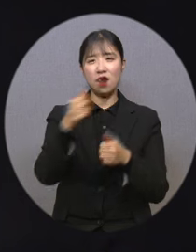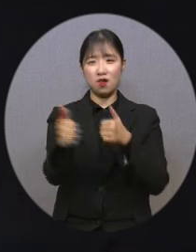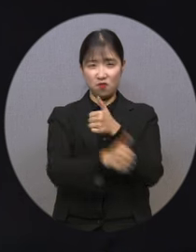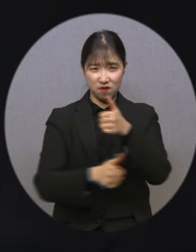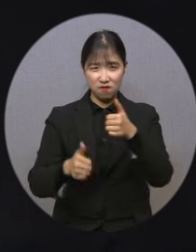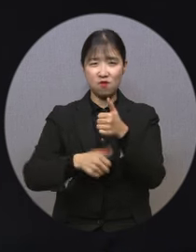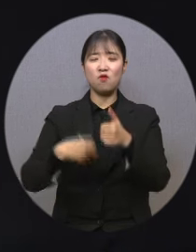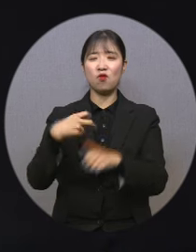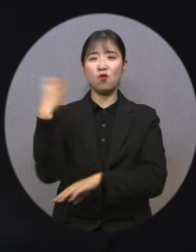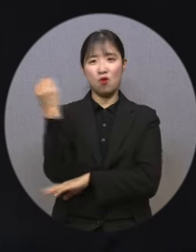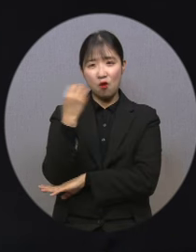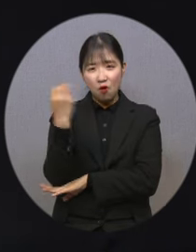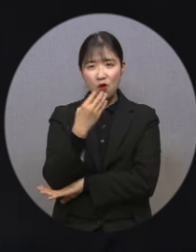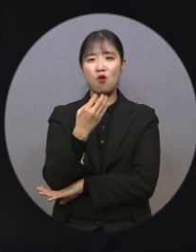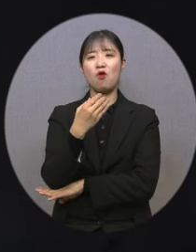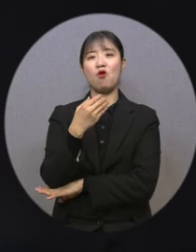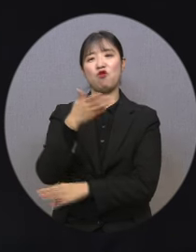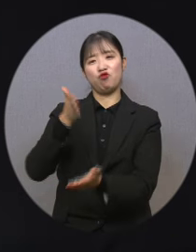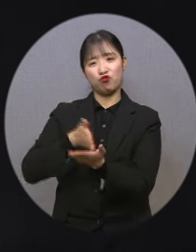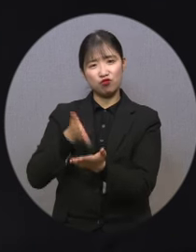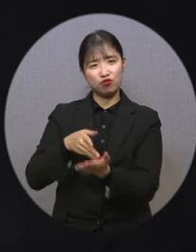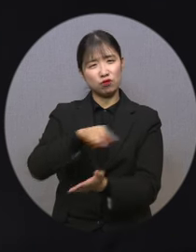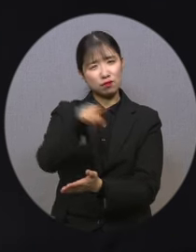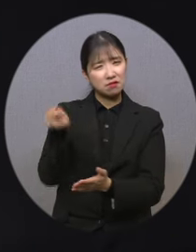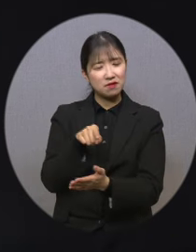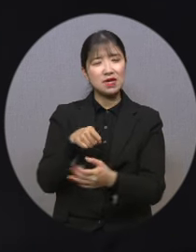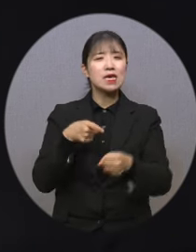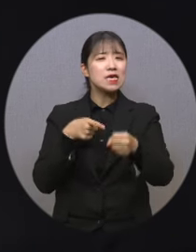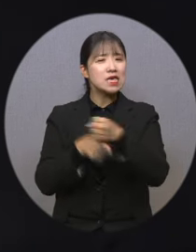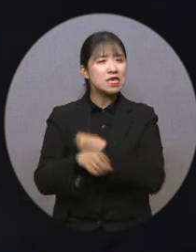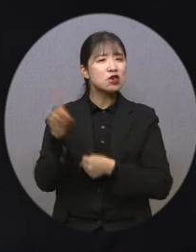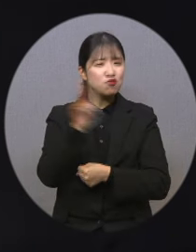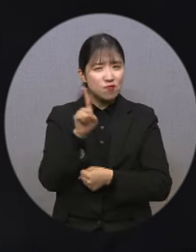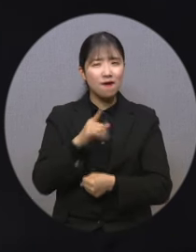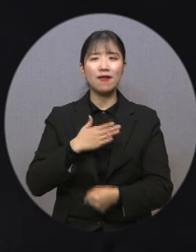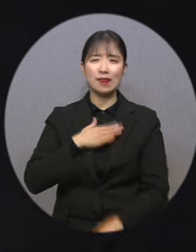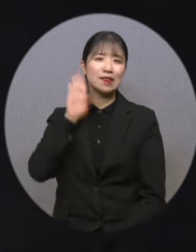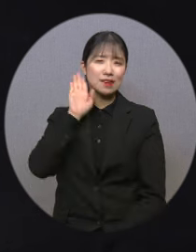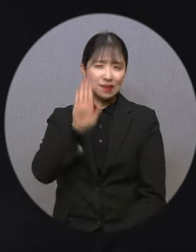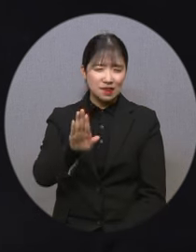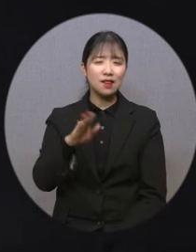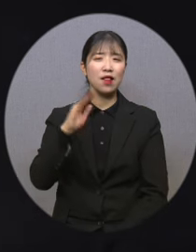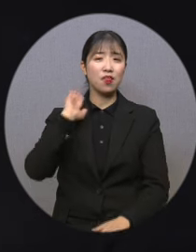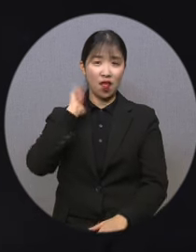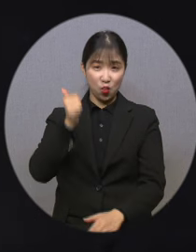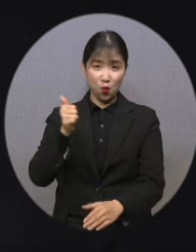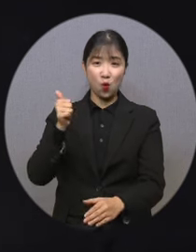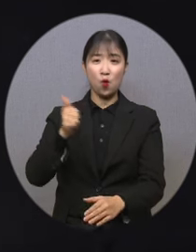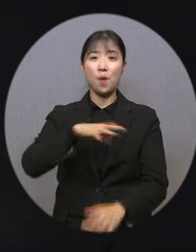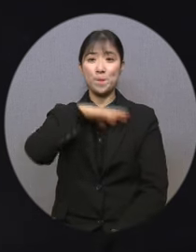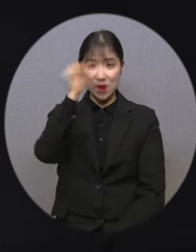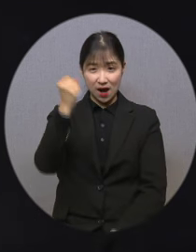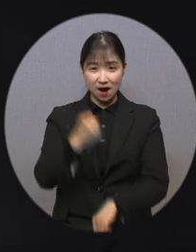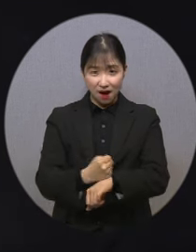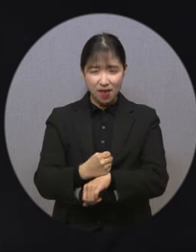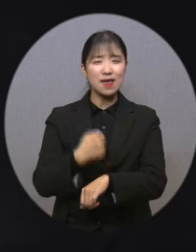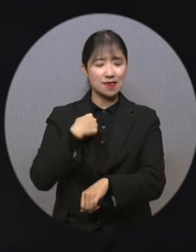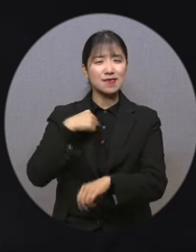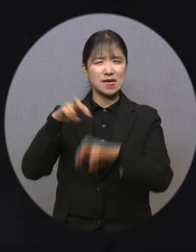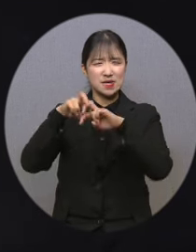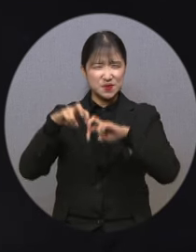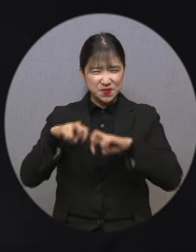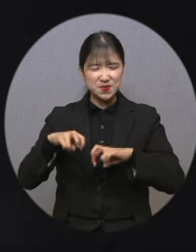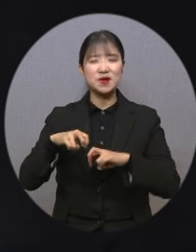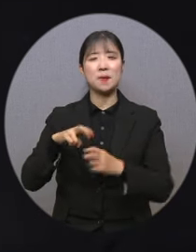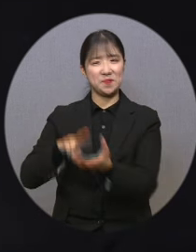언론사들이 무슨 연유인지 나중에 대통이 되면 내가 바뀌겠지만 왜 나를 그렇게 겁을